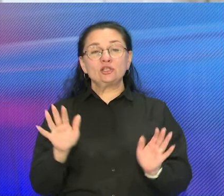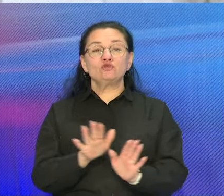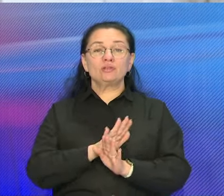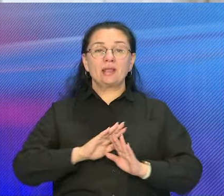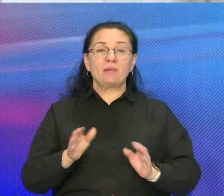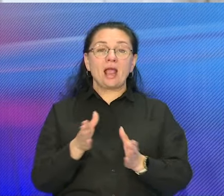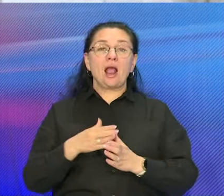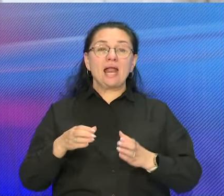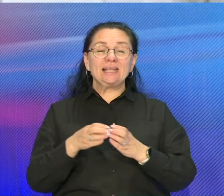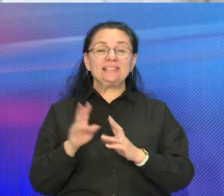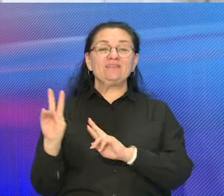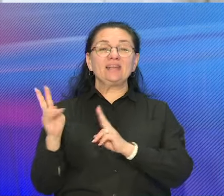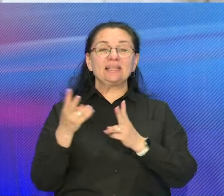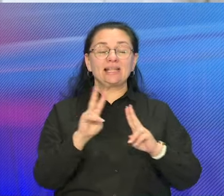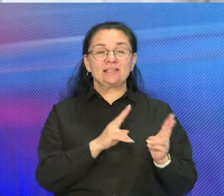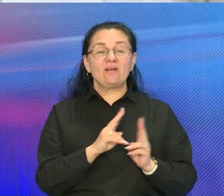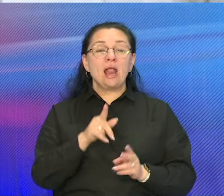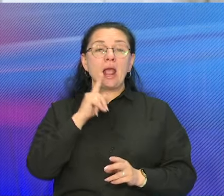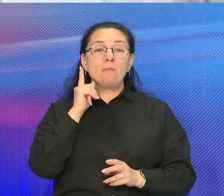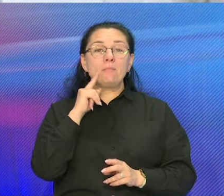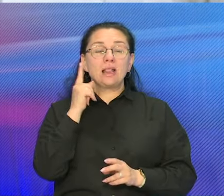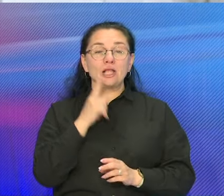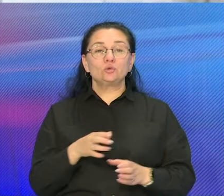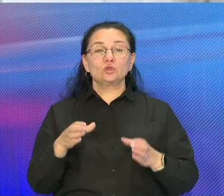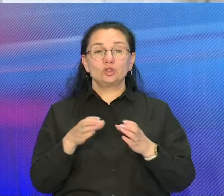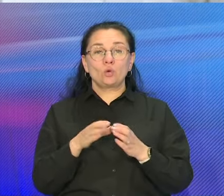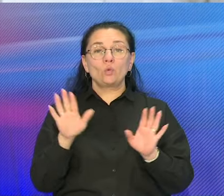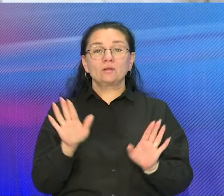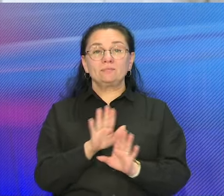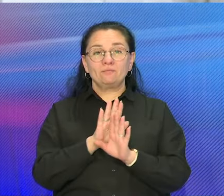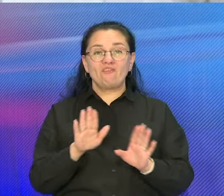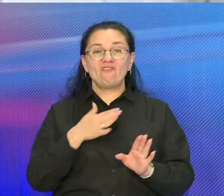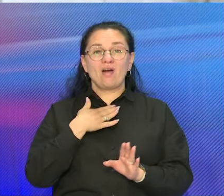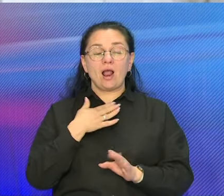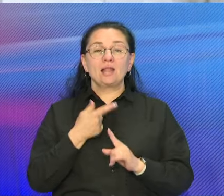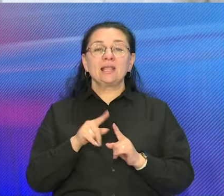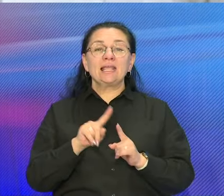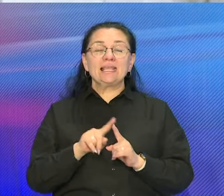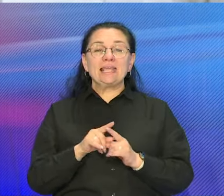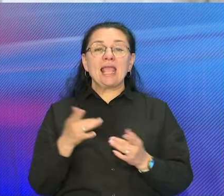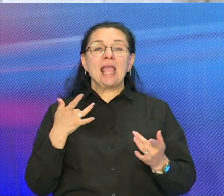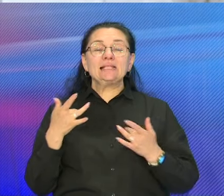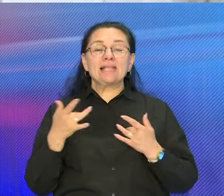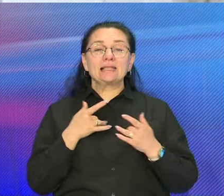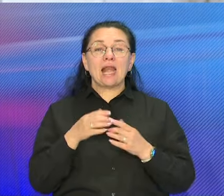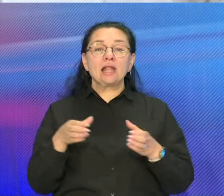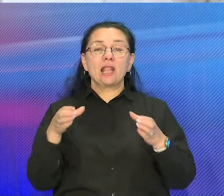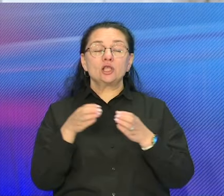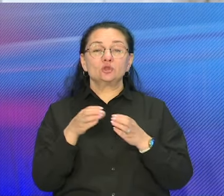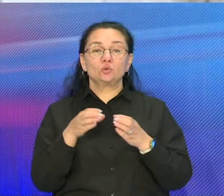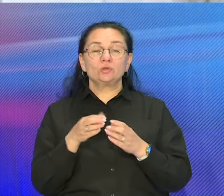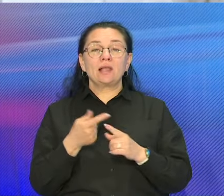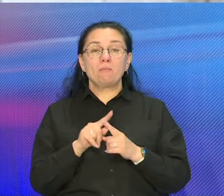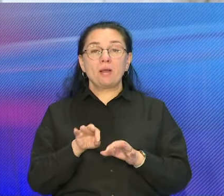ТАНЦОВАЛЬНИ ЮНАЦСКИЙ ГУРТ ВОКАЛЬНЫЙ И ТЕОТРАЛЬНАЯ СТУДИЯ ПАВЛІНКА Мы ПРАВОДІМ ТВОРЧА